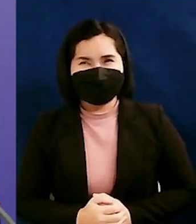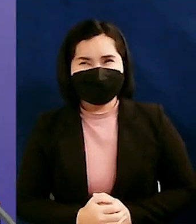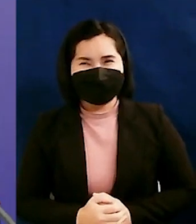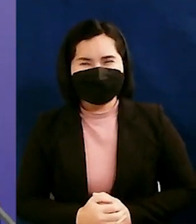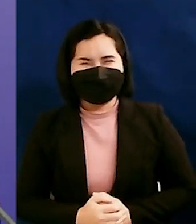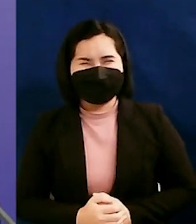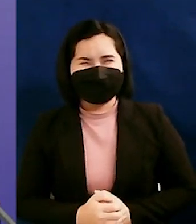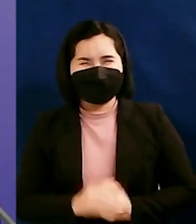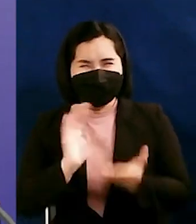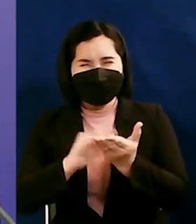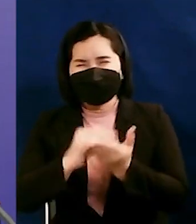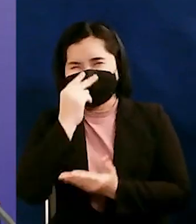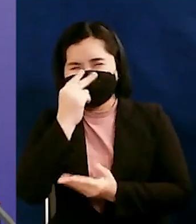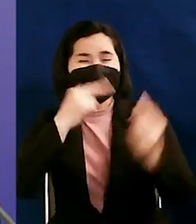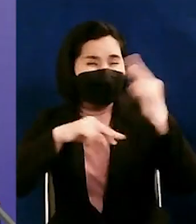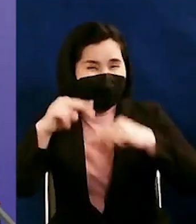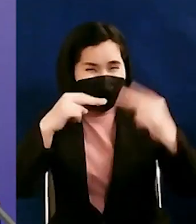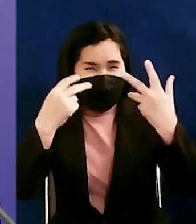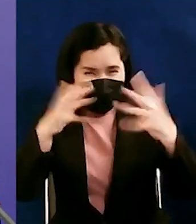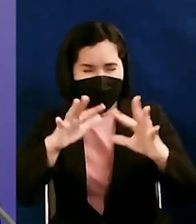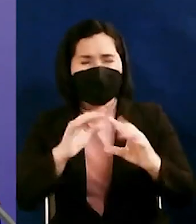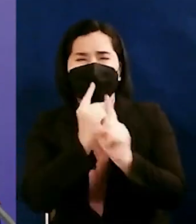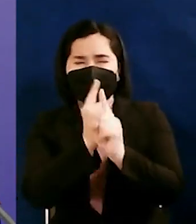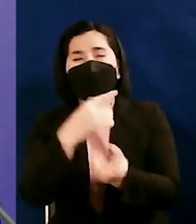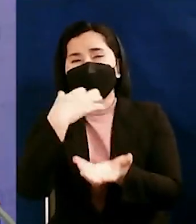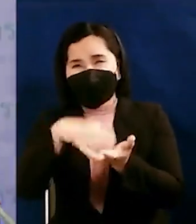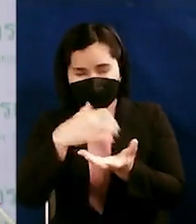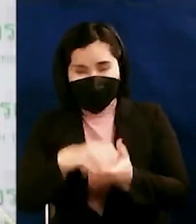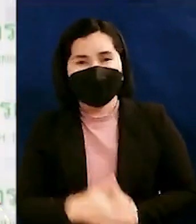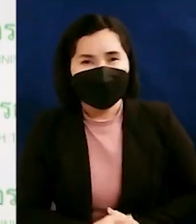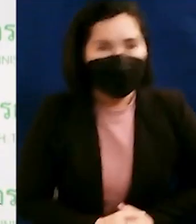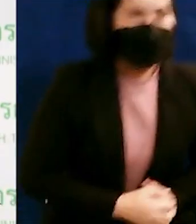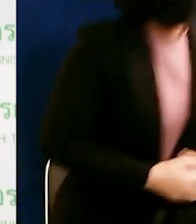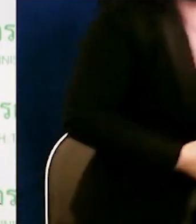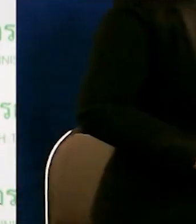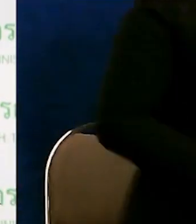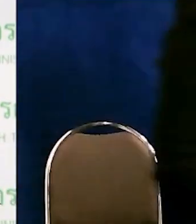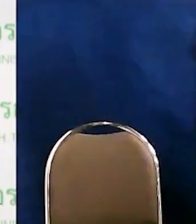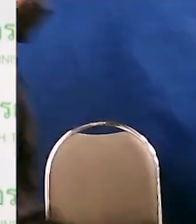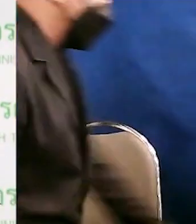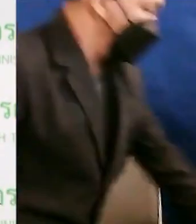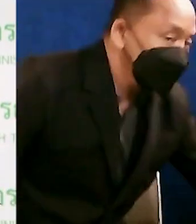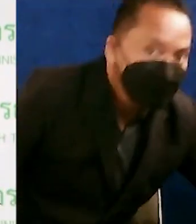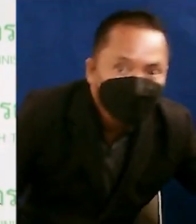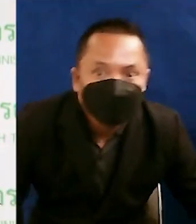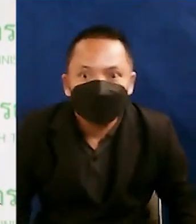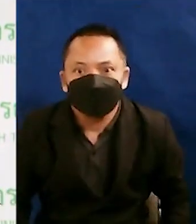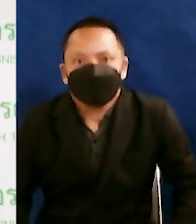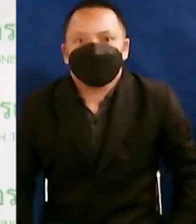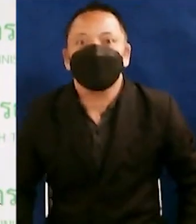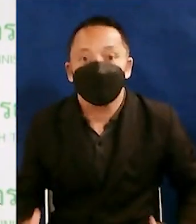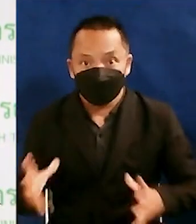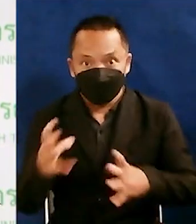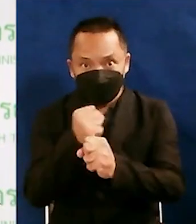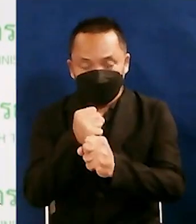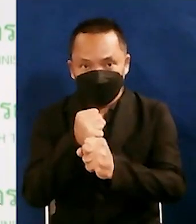อบแล้วว่าส่วนใหญ่จะมีเพียงแค่นี้ครับครับผม ค่ะก็สรุปในภาพรวมได้ว่าสิ่งที่ได้ไปนะคะ